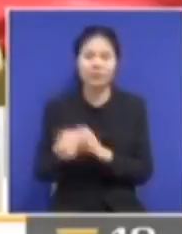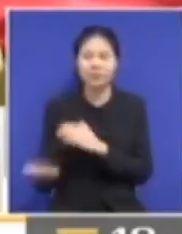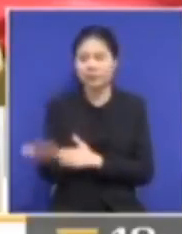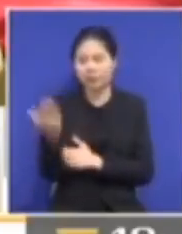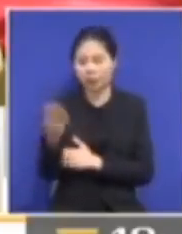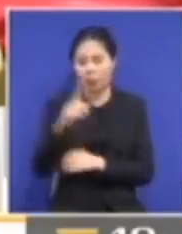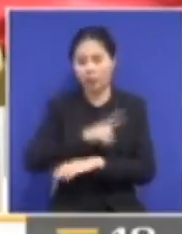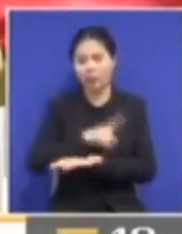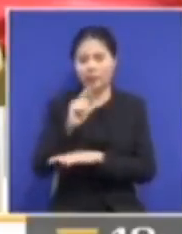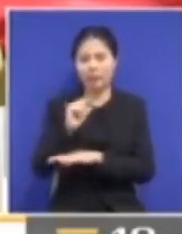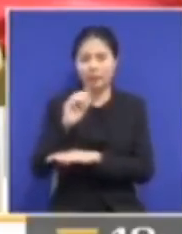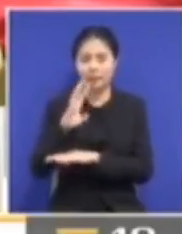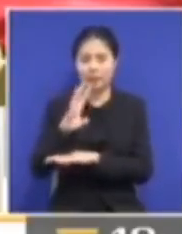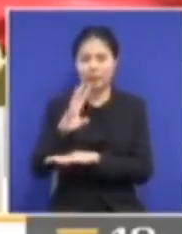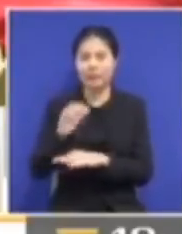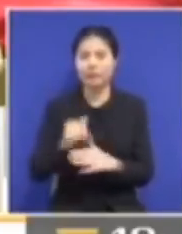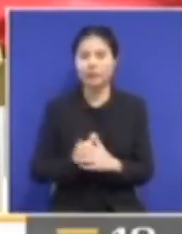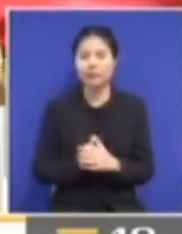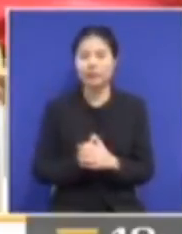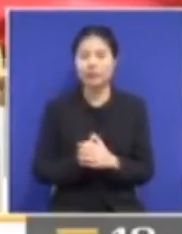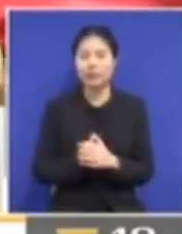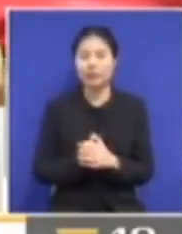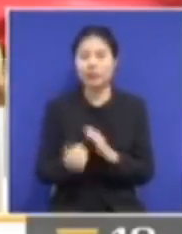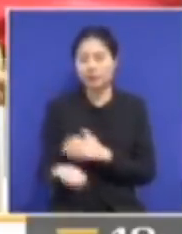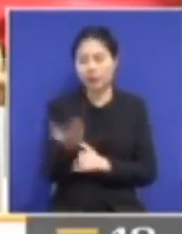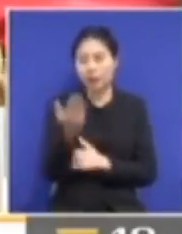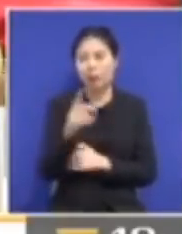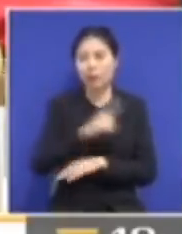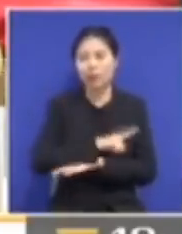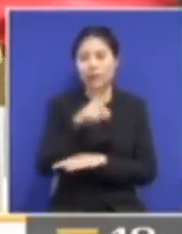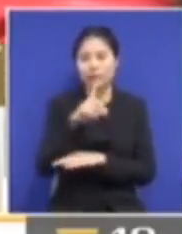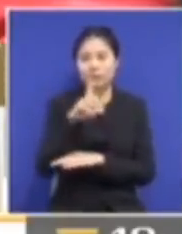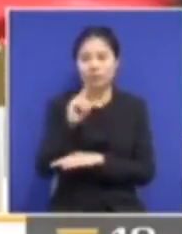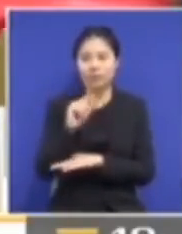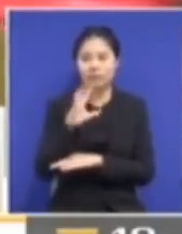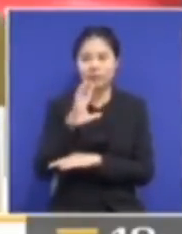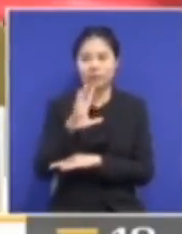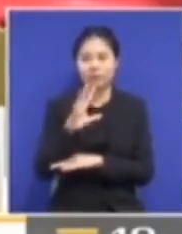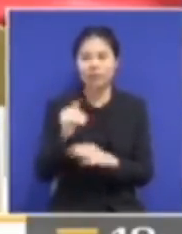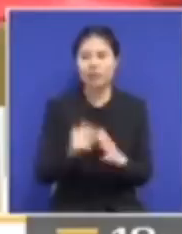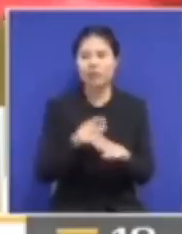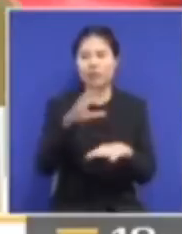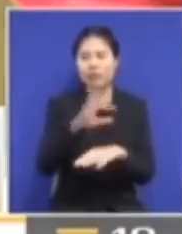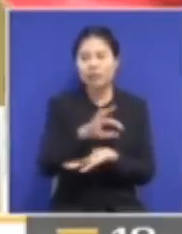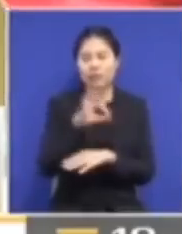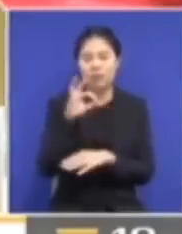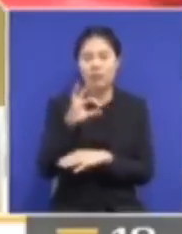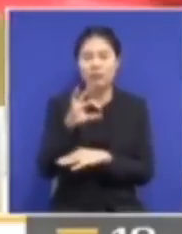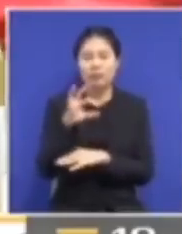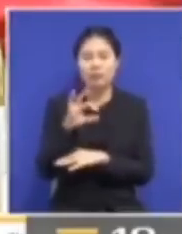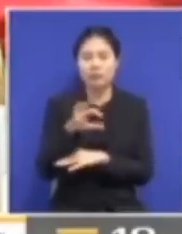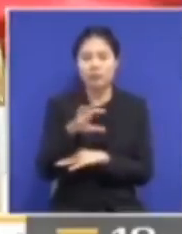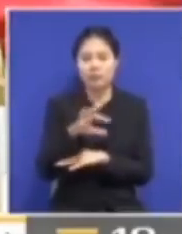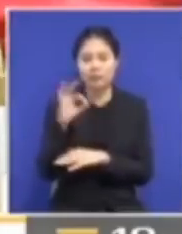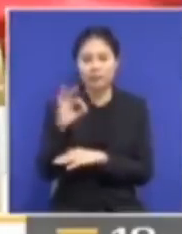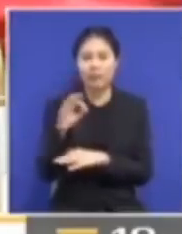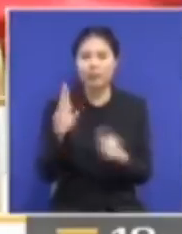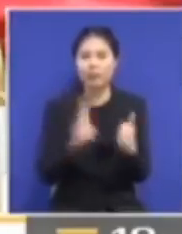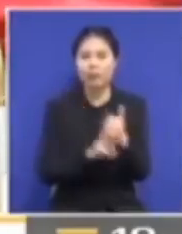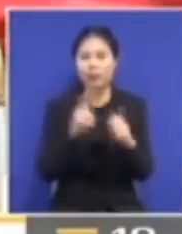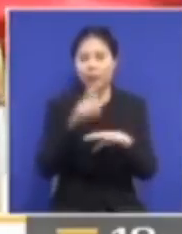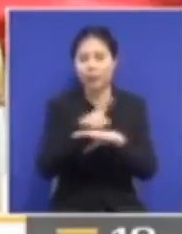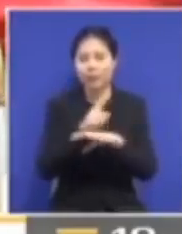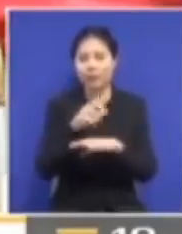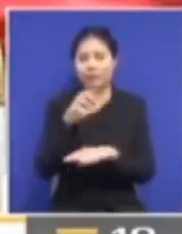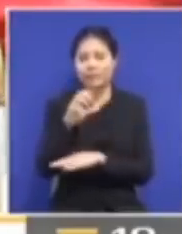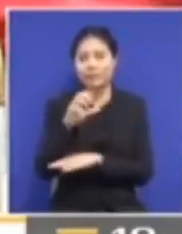ะฮะพอเช้า25ท่านคงจำได้มีการเลือกประธานสภารองประธานสภาณที่อย่างเนี้ย มี นะครับ ประท้วงนิ